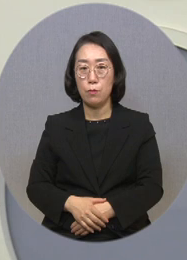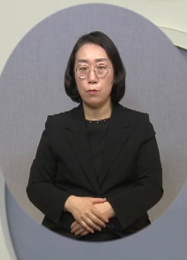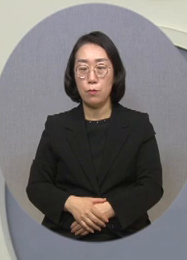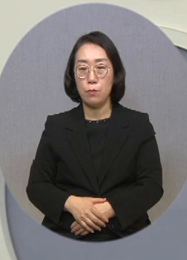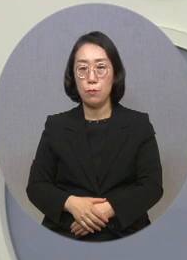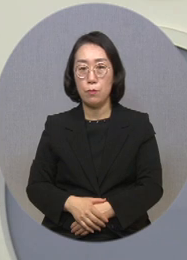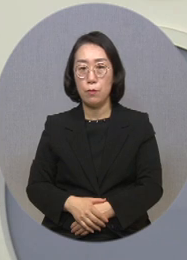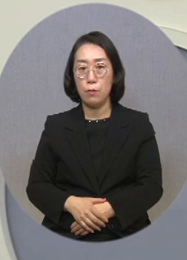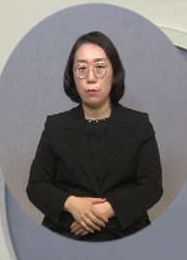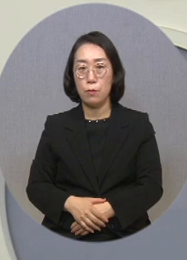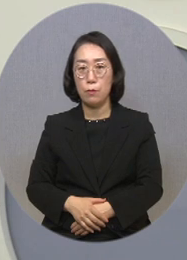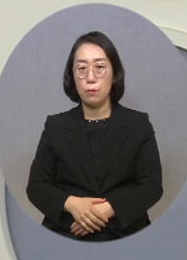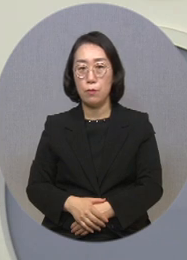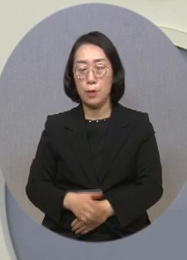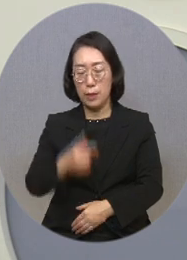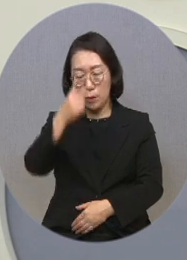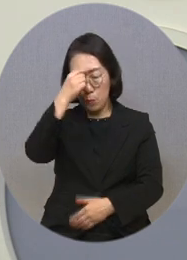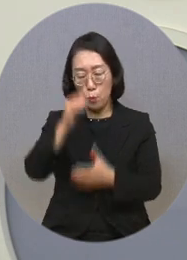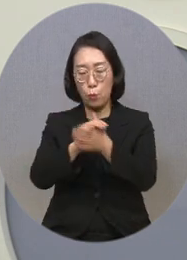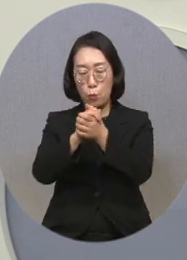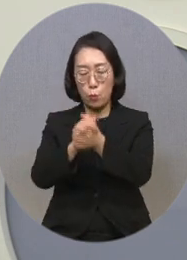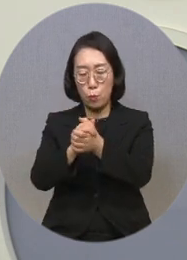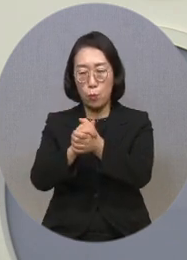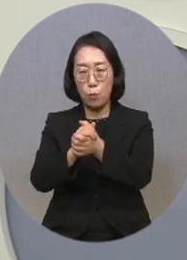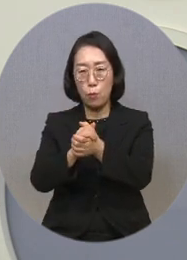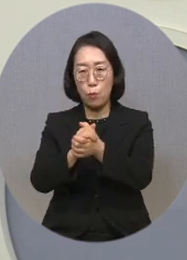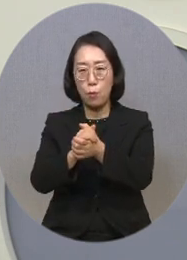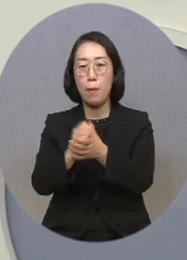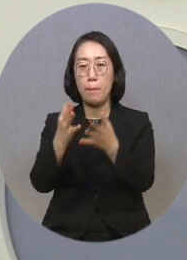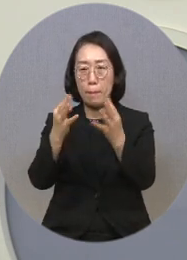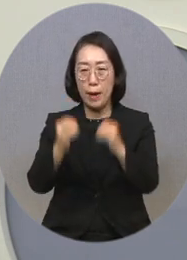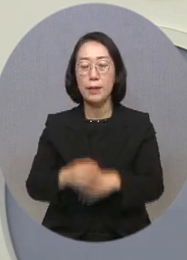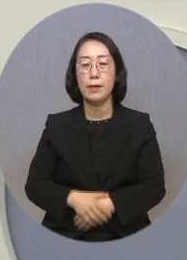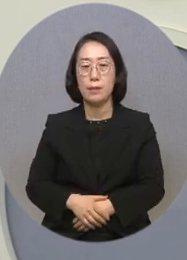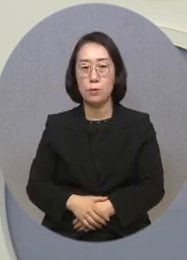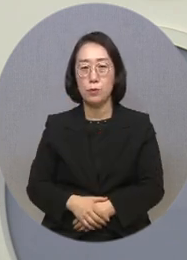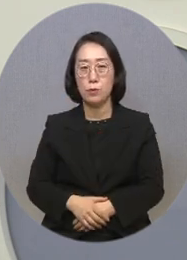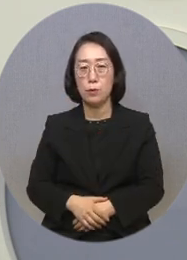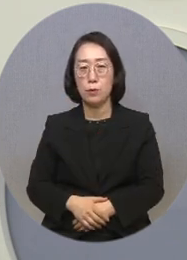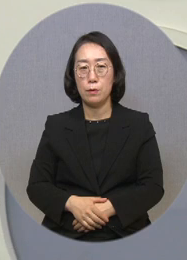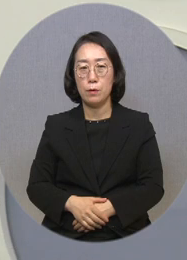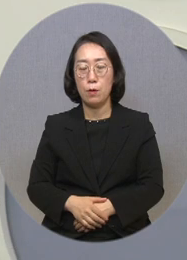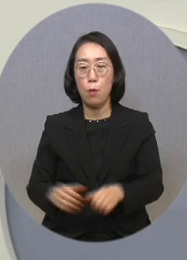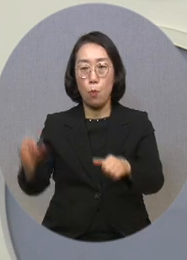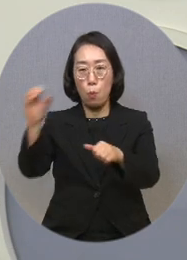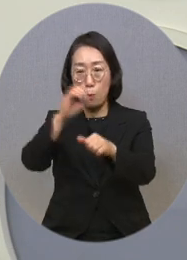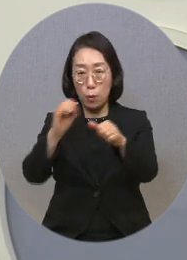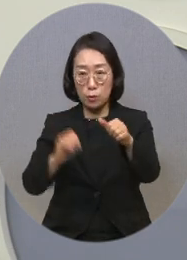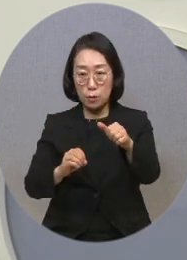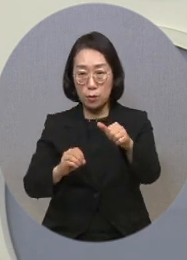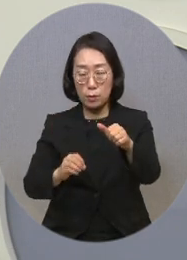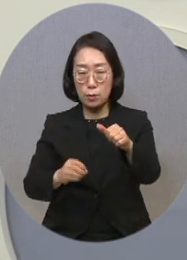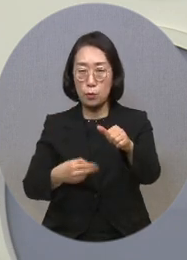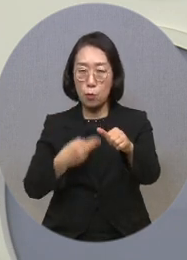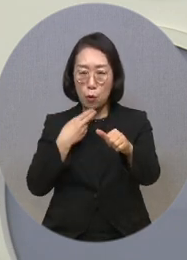대통령 그 기도를 정말 많이 했어요. 아 그래요? 예, 제가 그분이 0.5%도 안 되나 하여튼 5%밖에 안